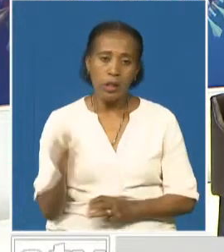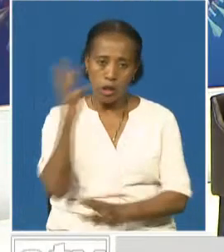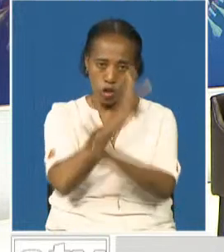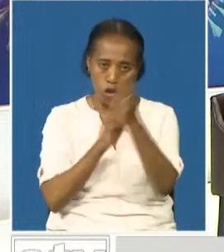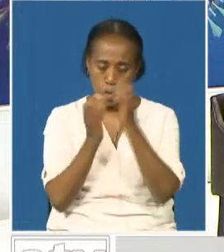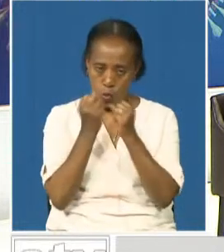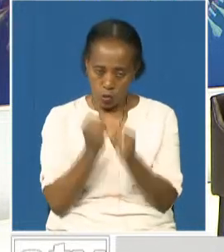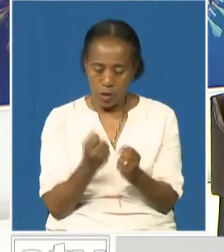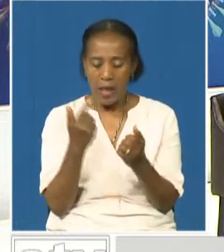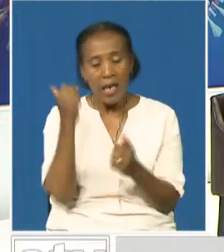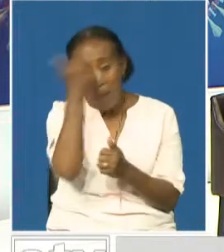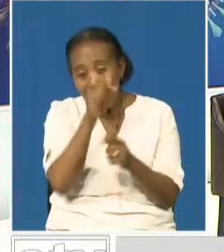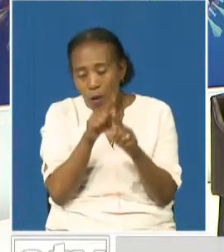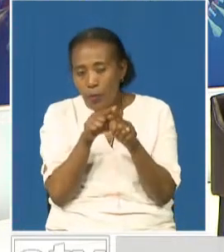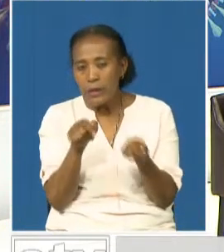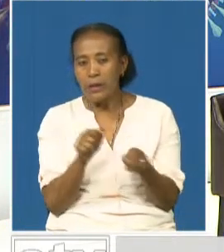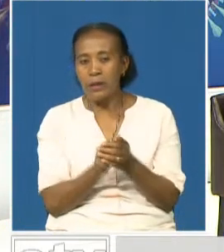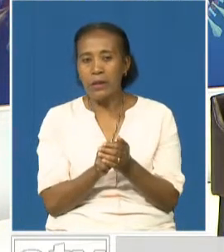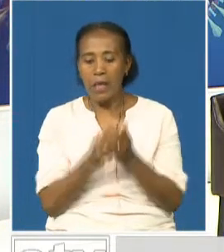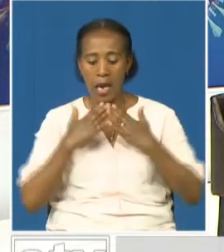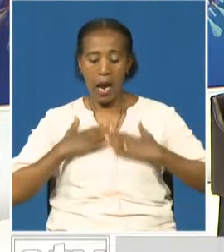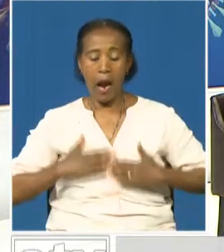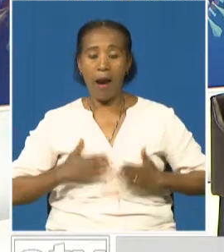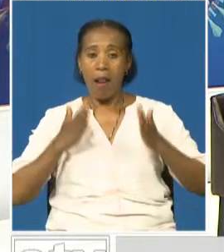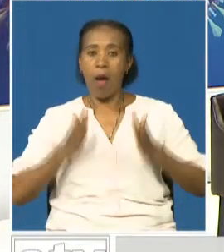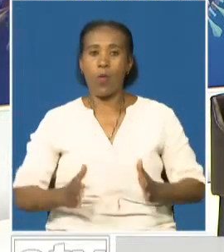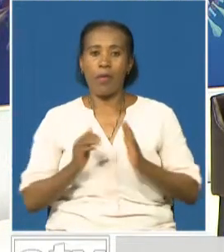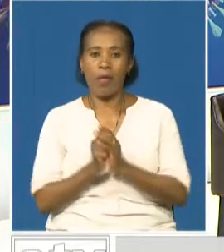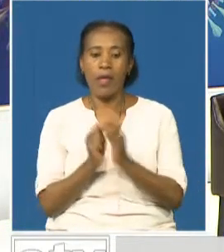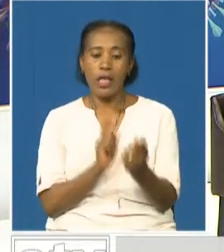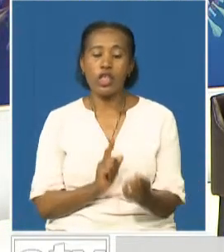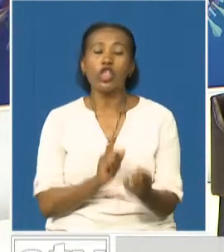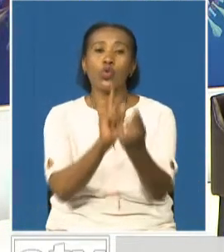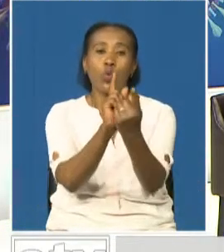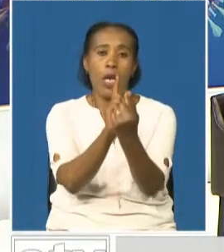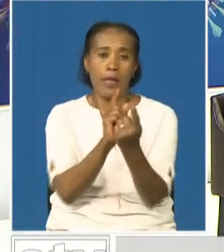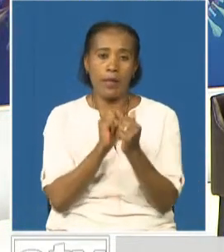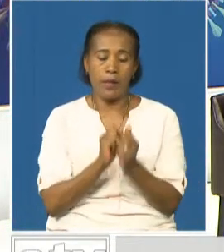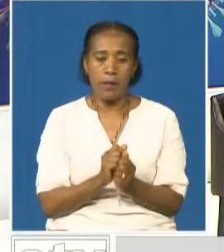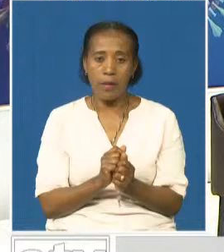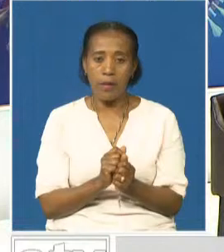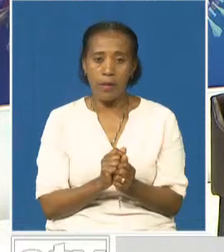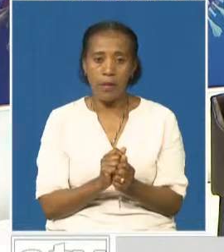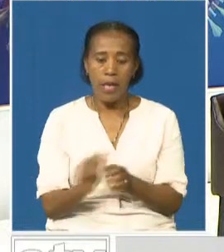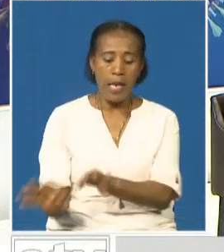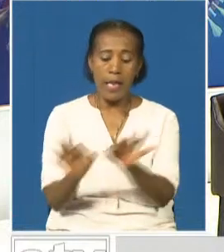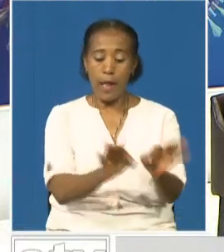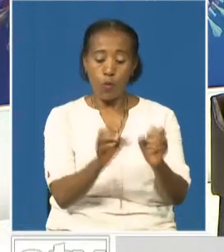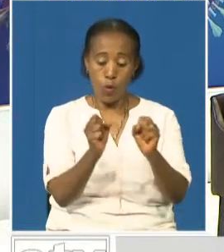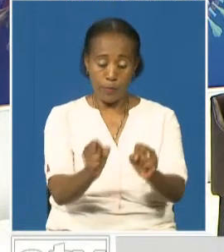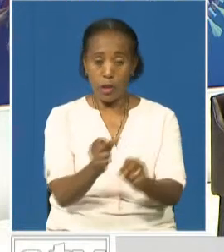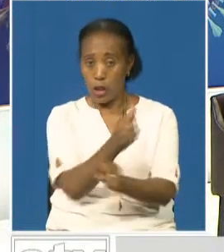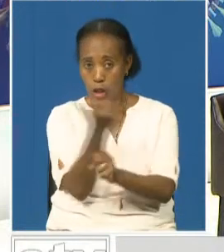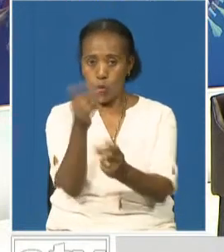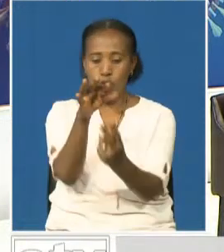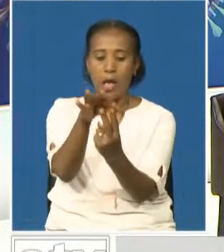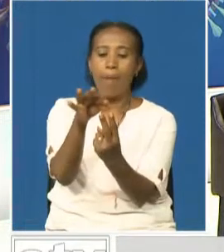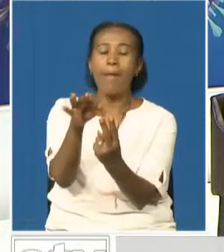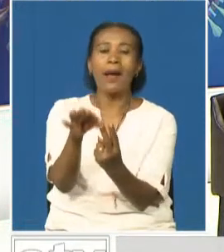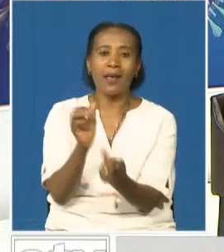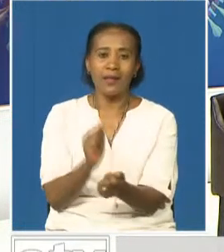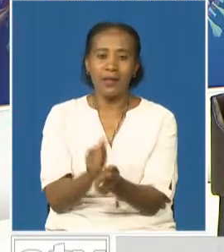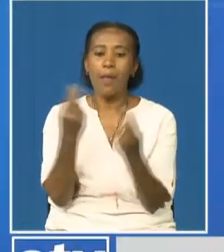ችግር ሊሆን ይችላል። ኤኒዌይ ግን አካላዊ ግንኙነትን ሊተኩ የሚችሉ ሌሎች